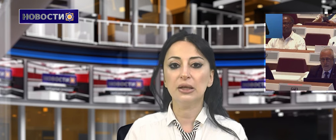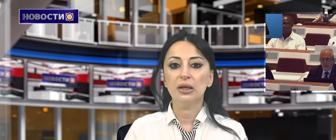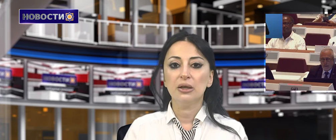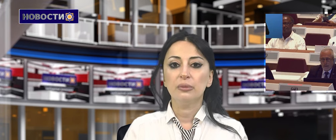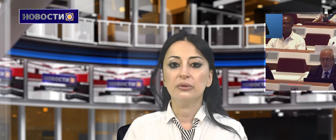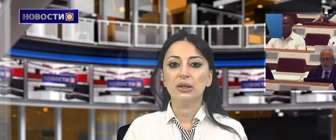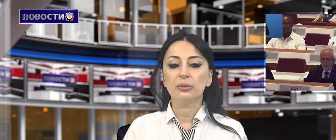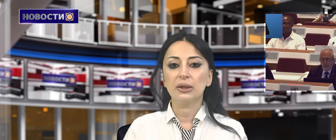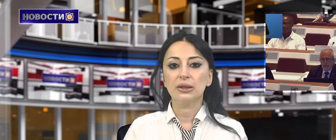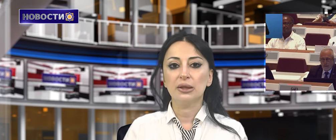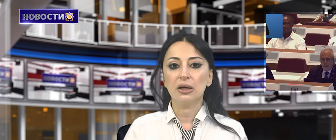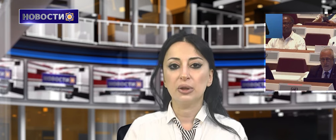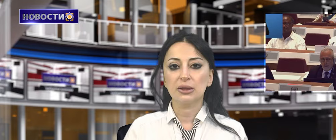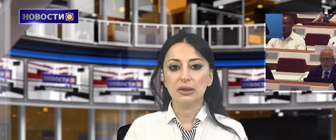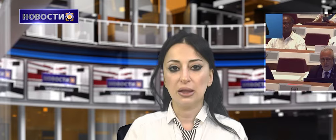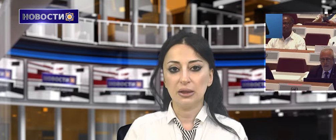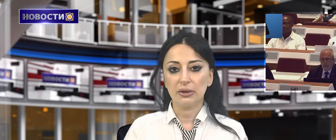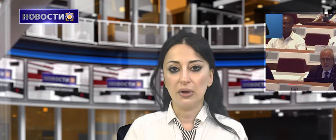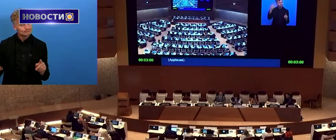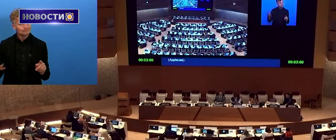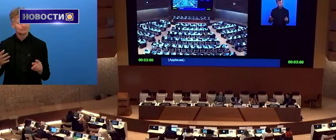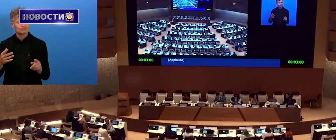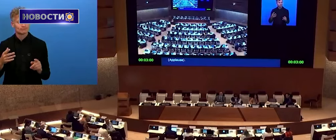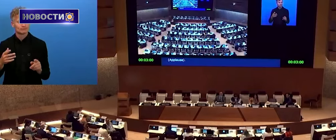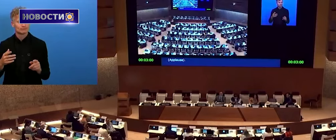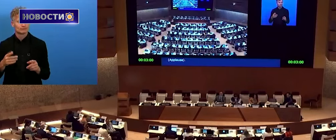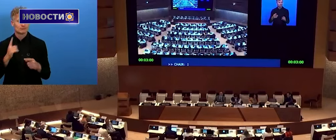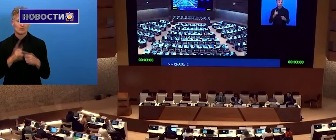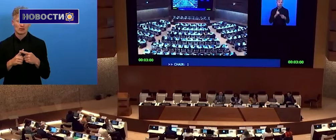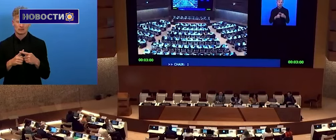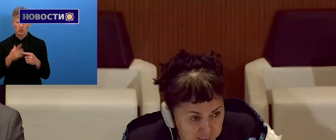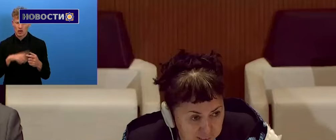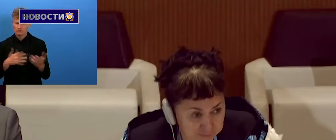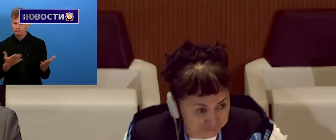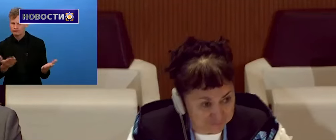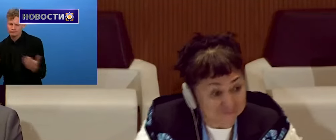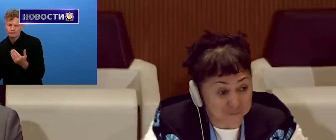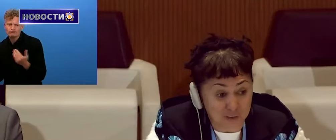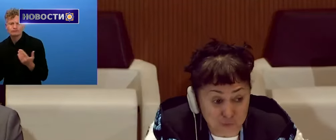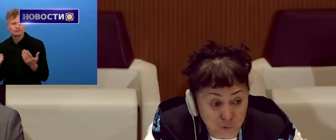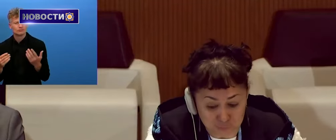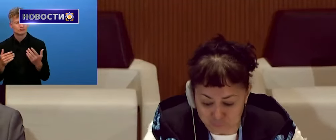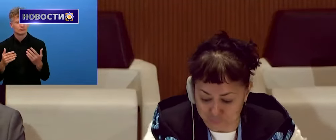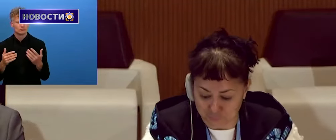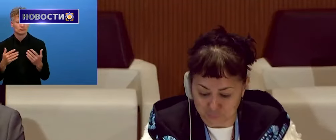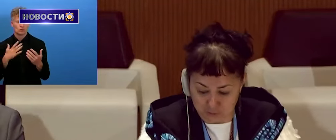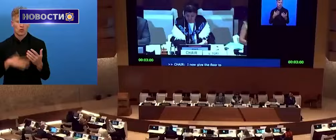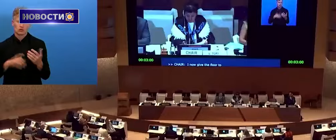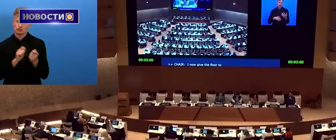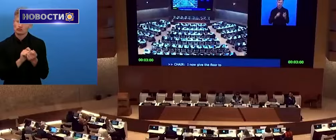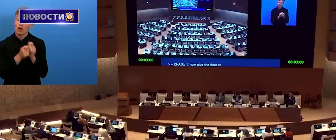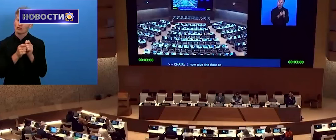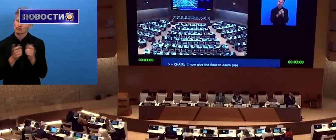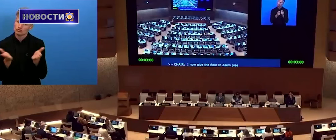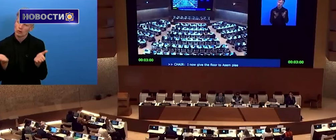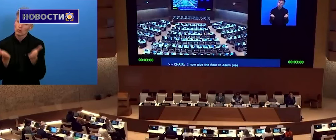населения привели к потере армянских диалектов. Об этом на 17-м заседании экспертного механизма по правам коренных народов в